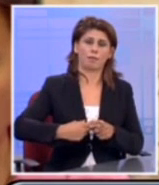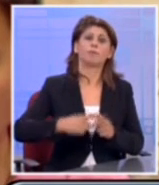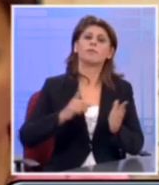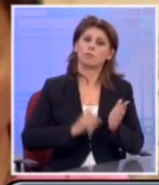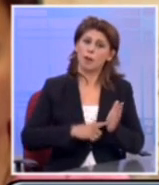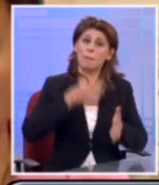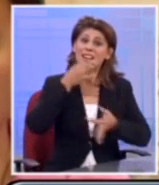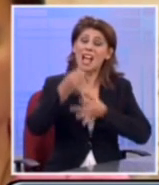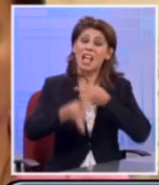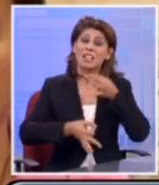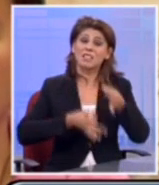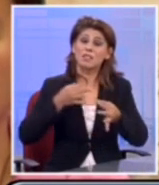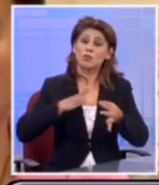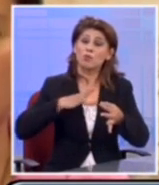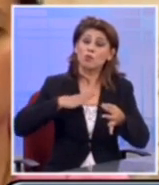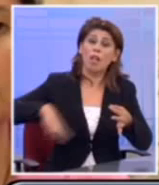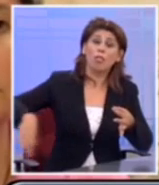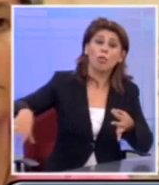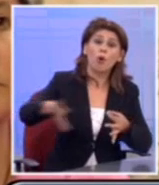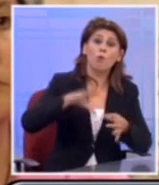πρέπει να εξηγήσουν στο λαό τους